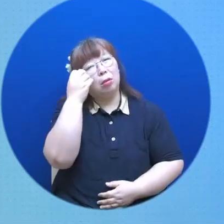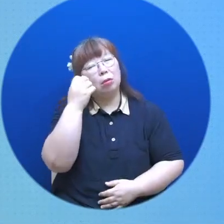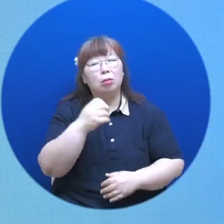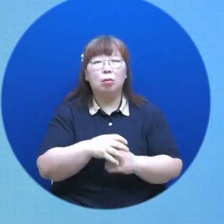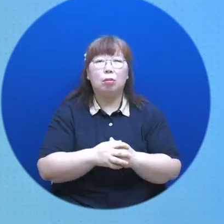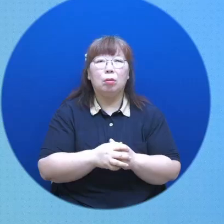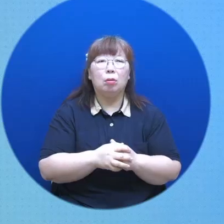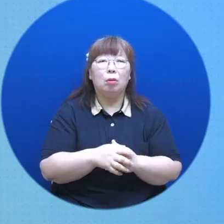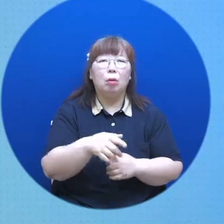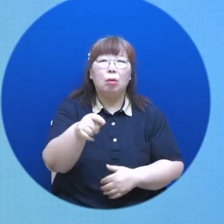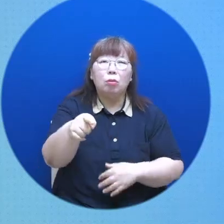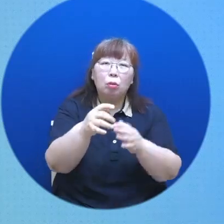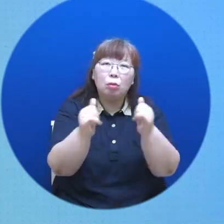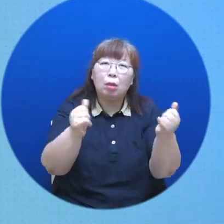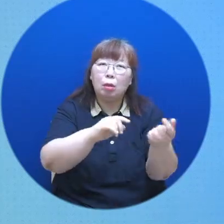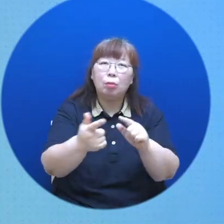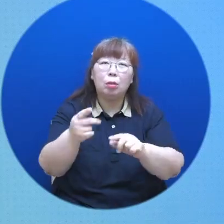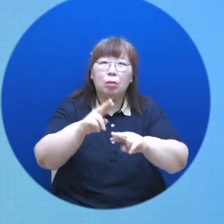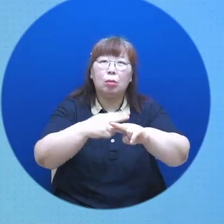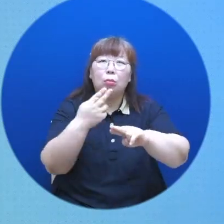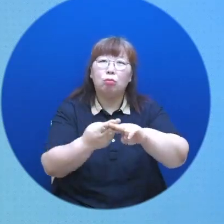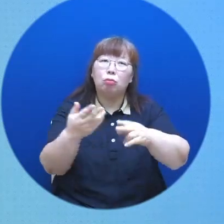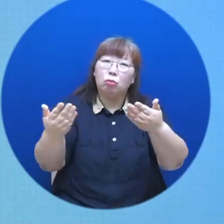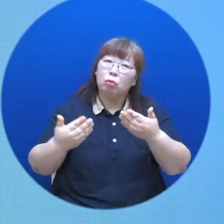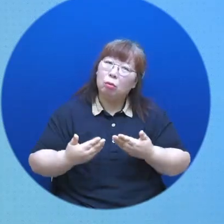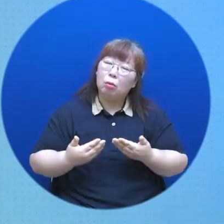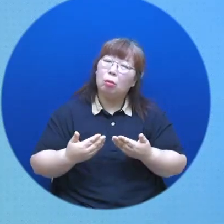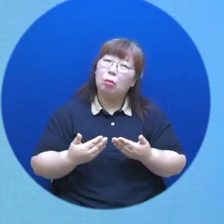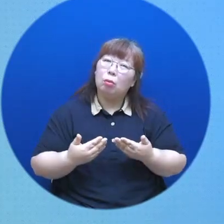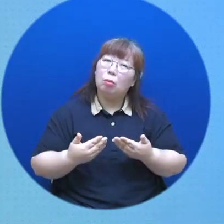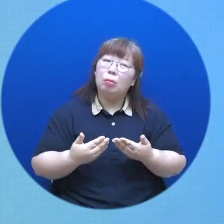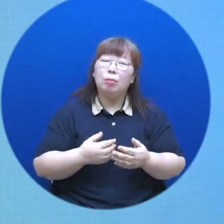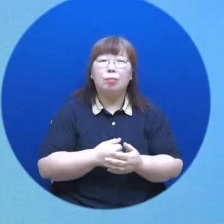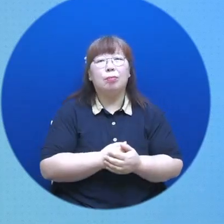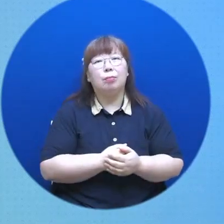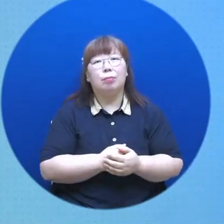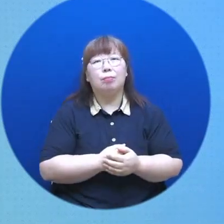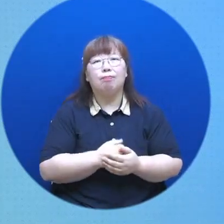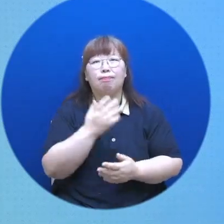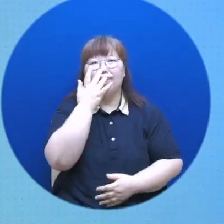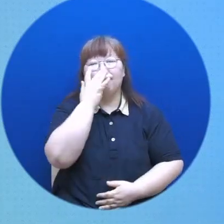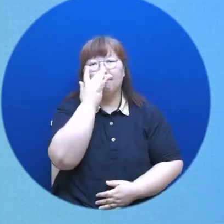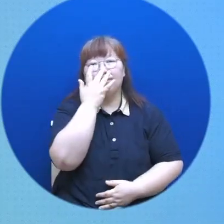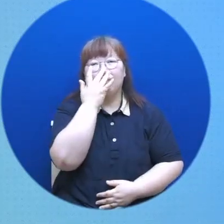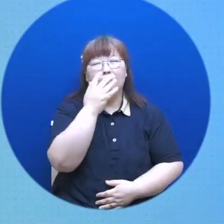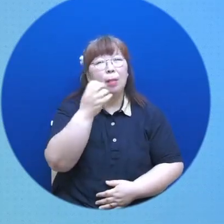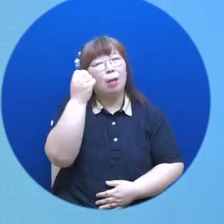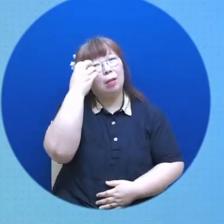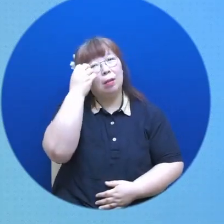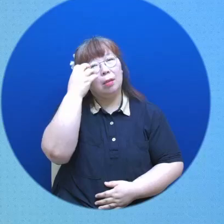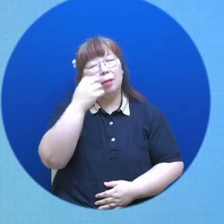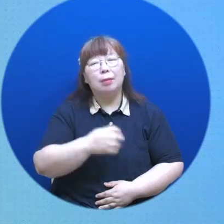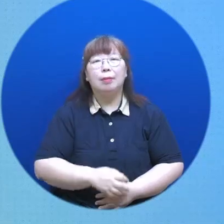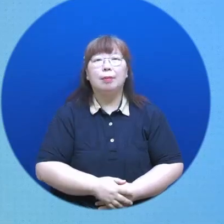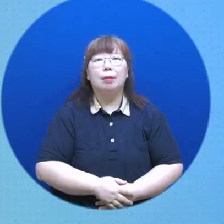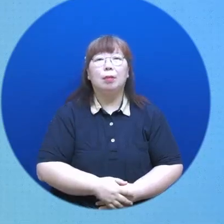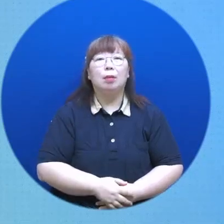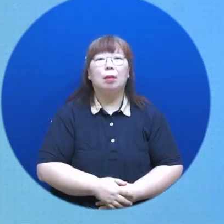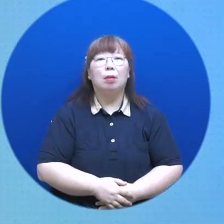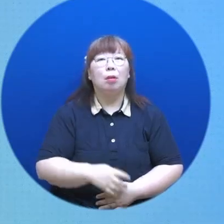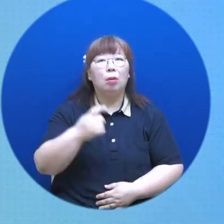레위인들이 선물이라고요? 레위인이 선물이라고요? 의아했을 것입니다.